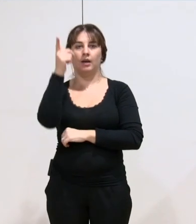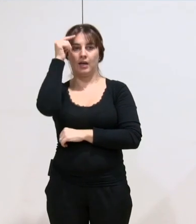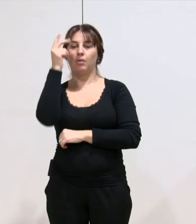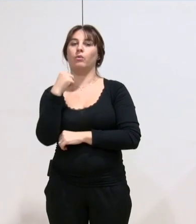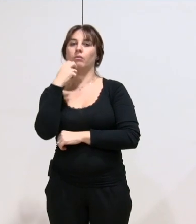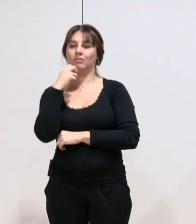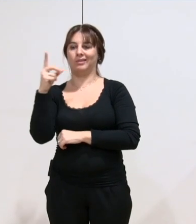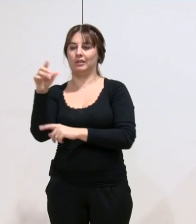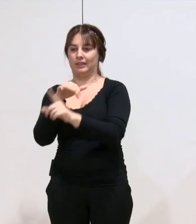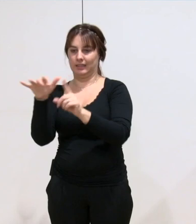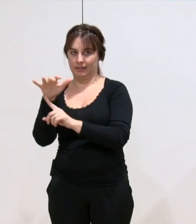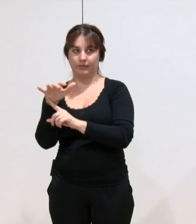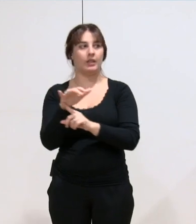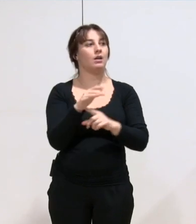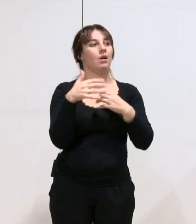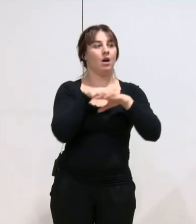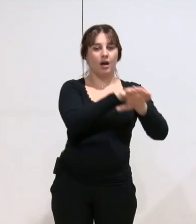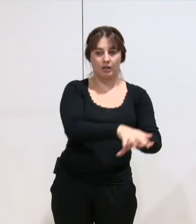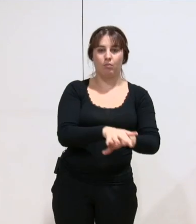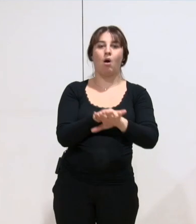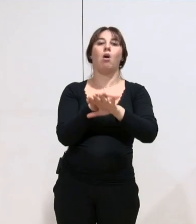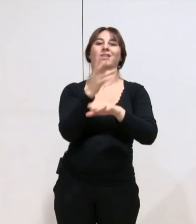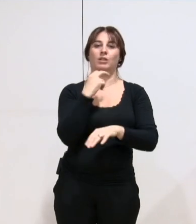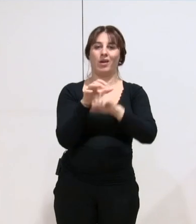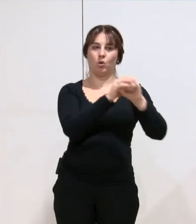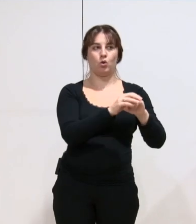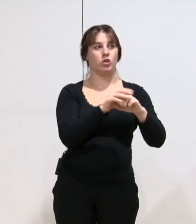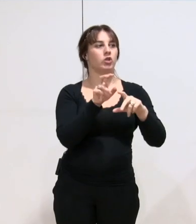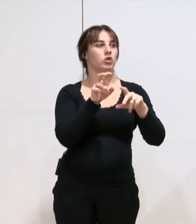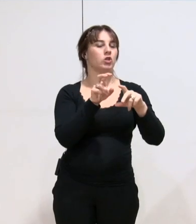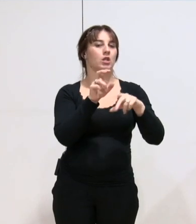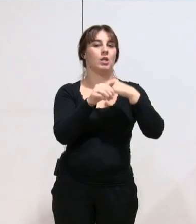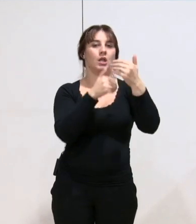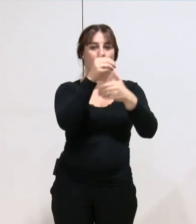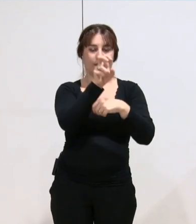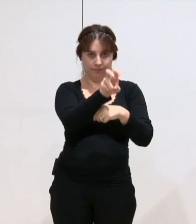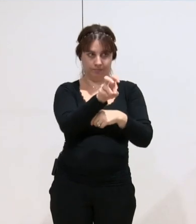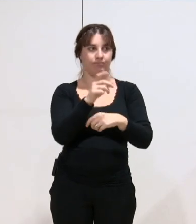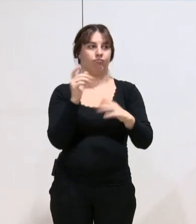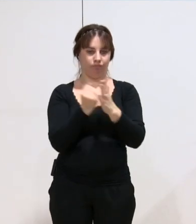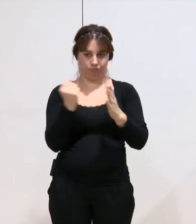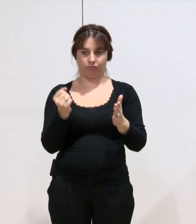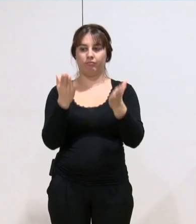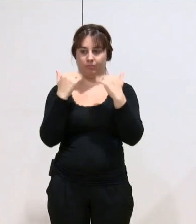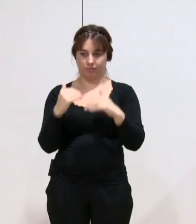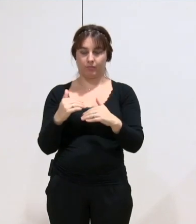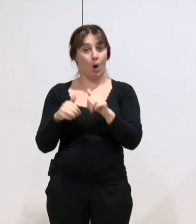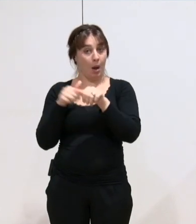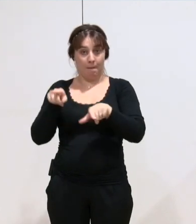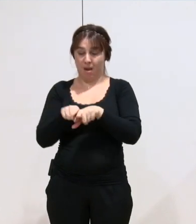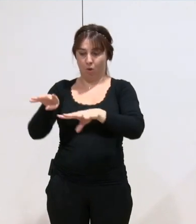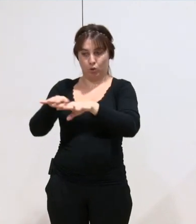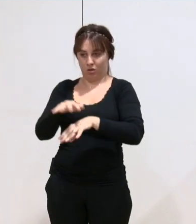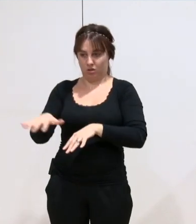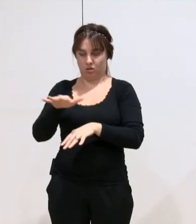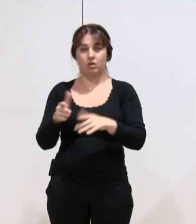civile, Rassemblement citoyen de la gauche et les écologistes. Délibération adoptée. La 35 est toujours sur la zone d'aménagement concerté Bouchaï-Vialet. Cette fois-ci, c'est